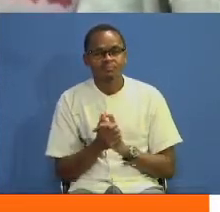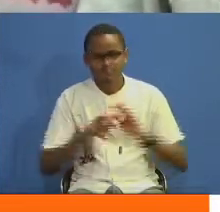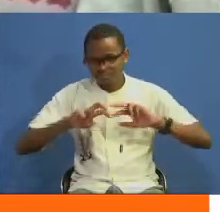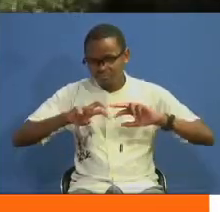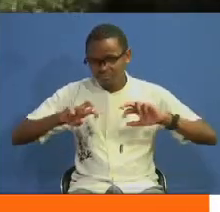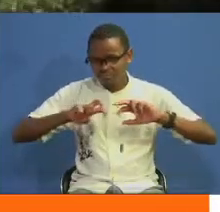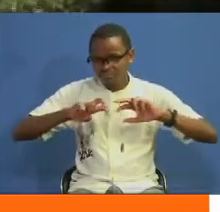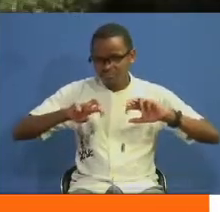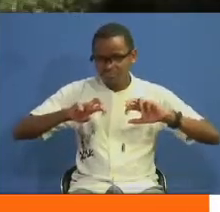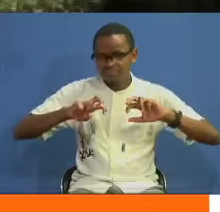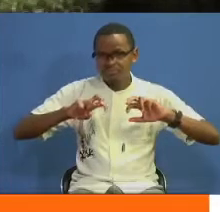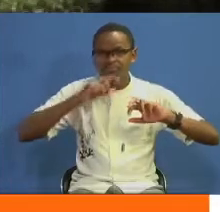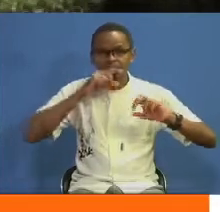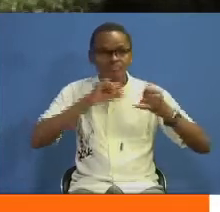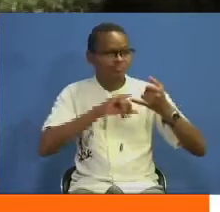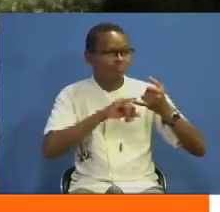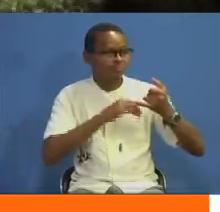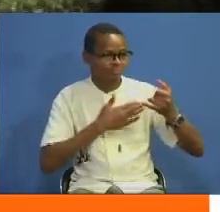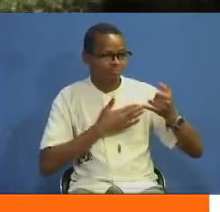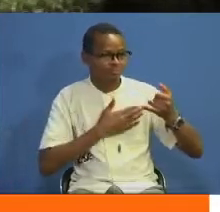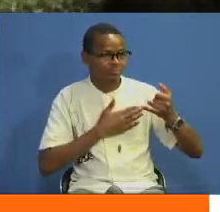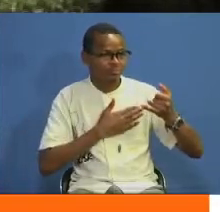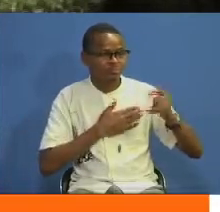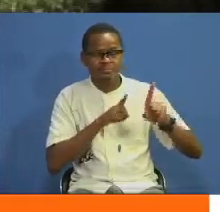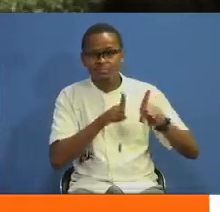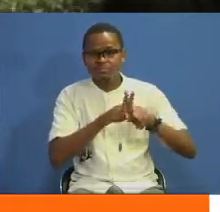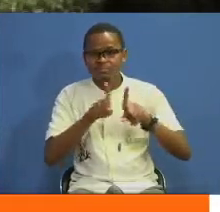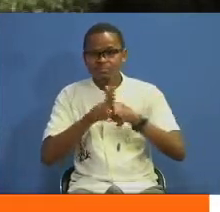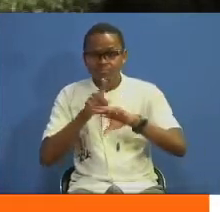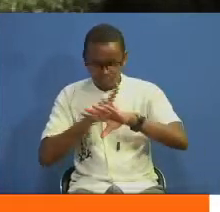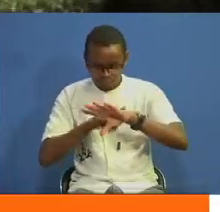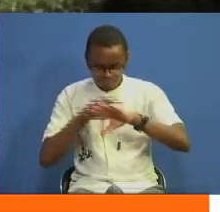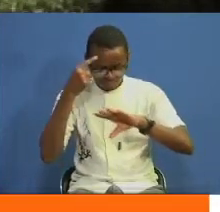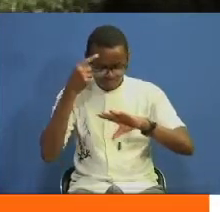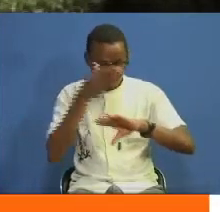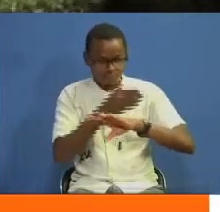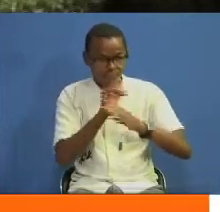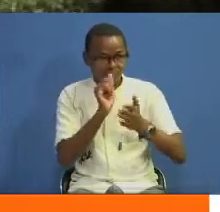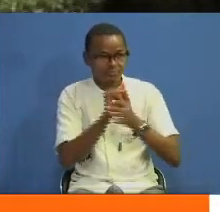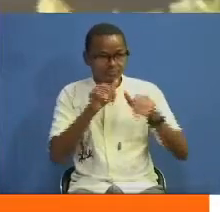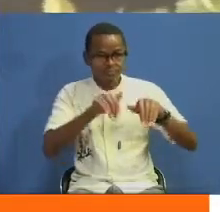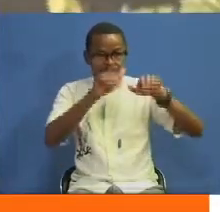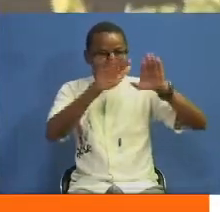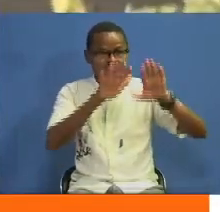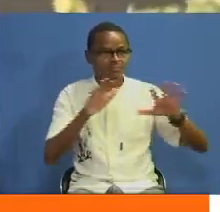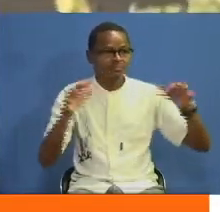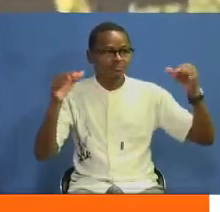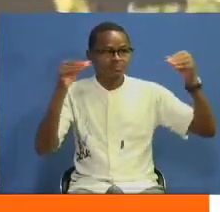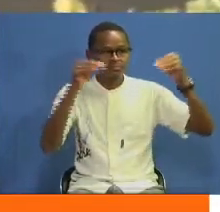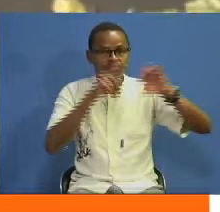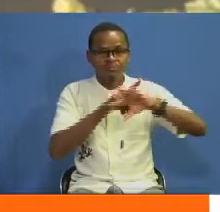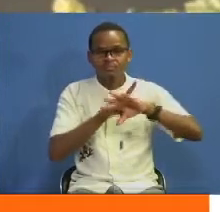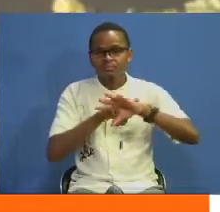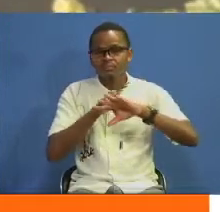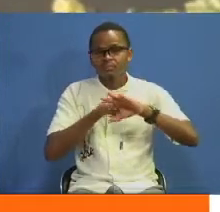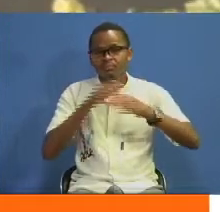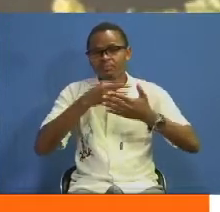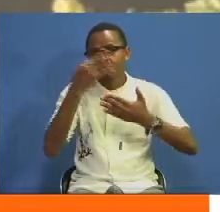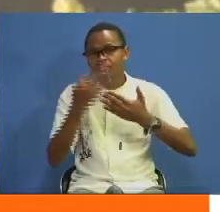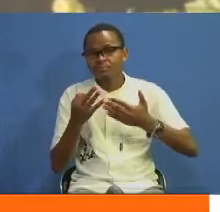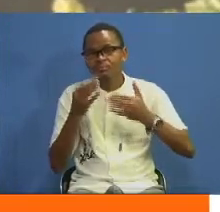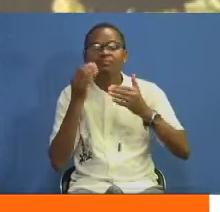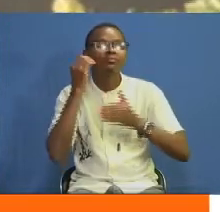kutafuta mzee. Kulingana na familia, Evans alipotea baada ya kuhudhuria mazishi, na alipofeli kurudi